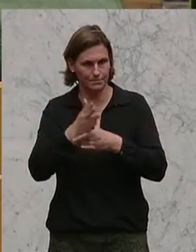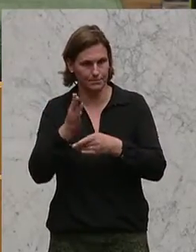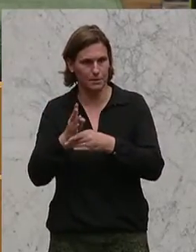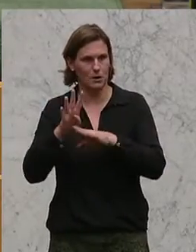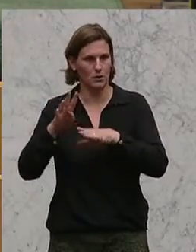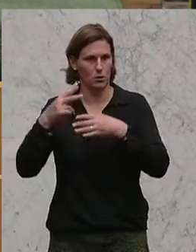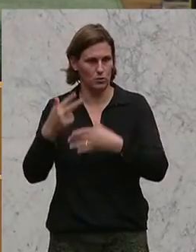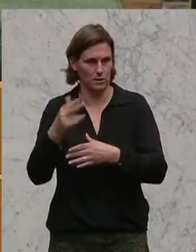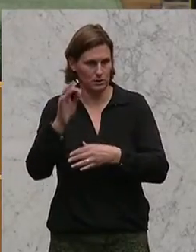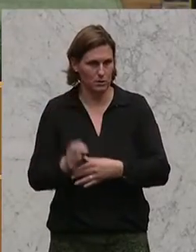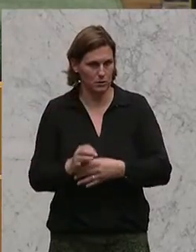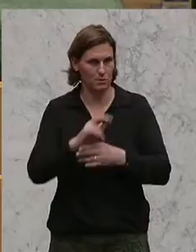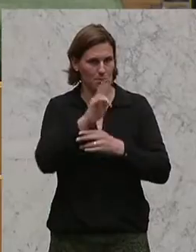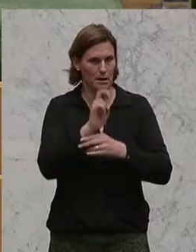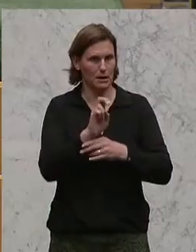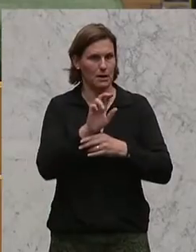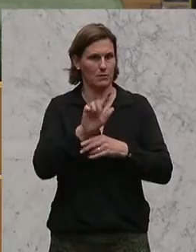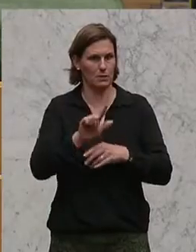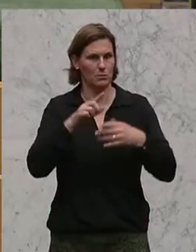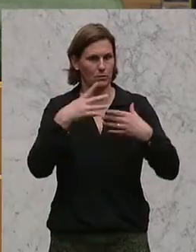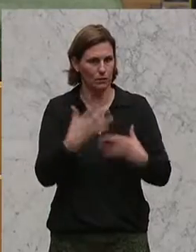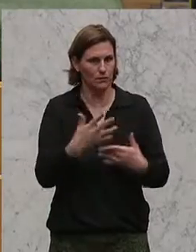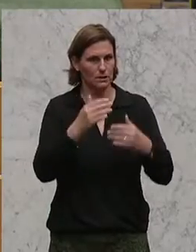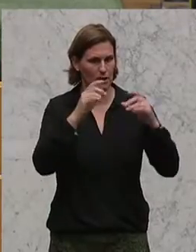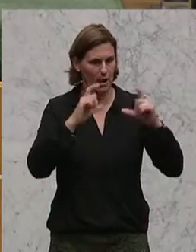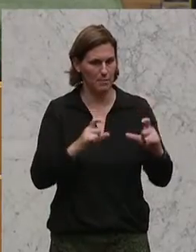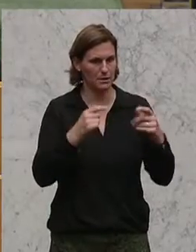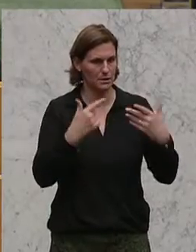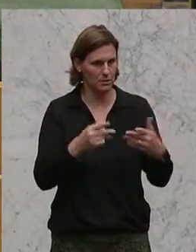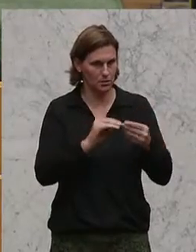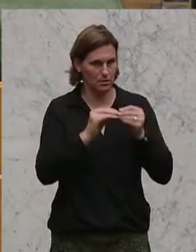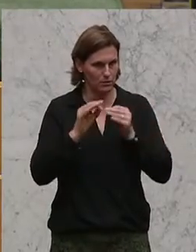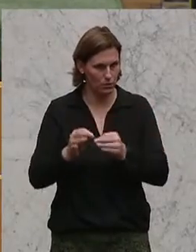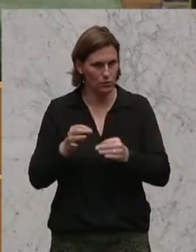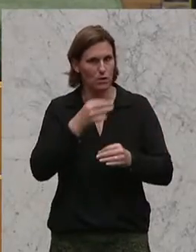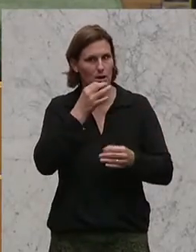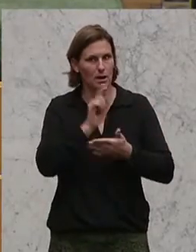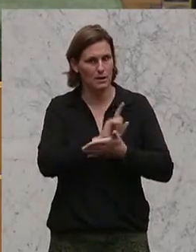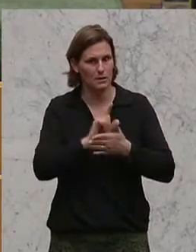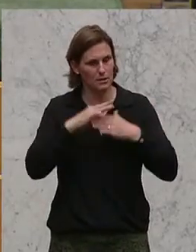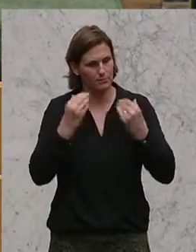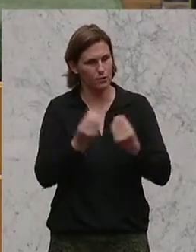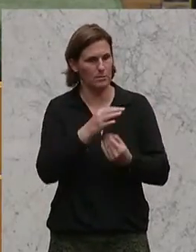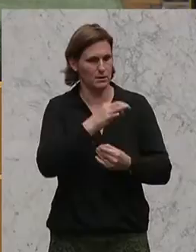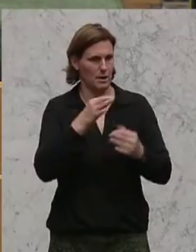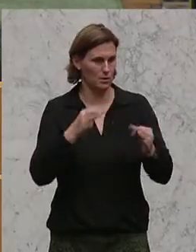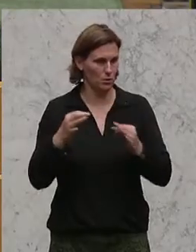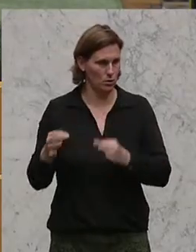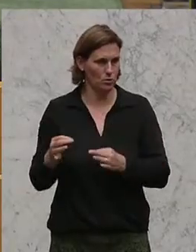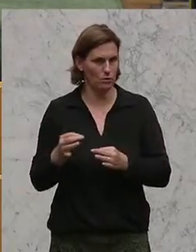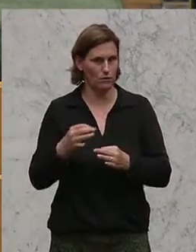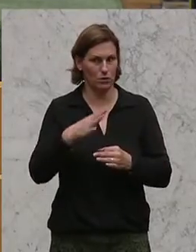Gemäß § 57 Absatz 7 der Geschäftsordnung beträgt die Redezeit für die gesamte Tagesordnung von